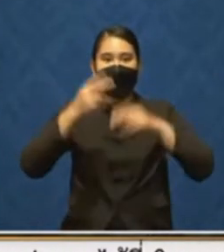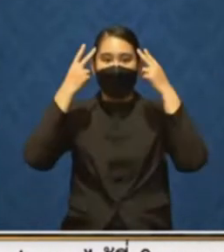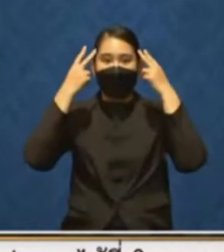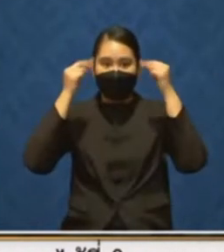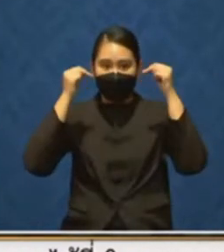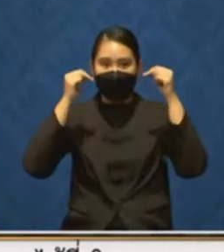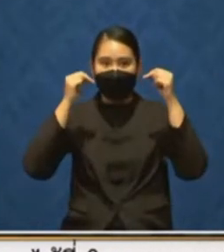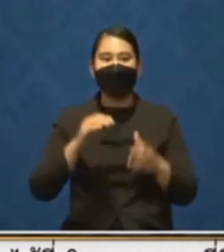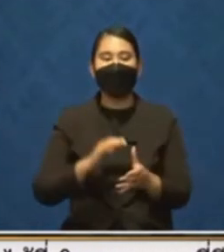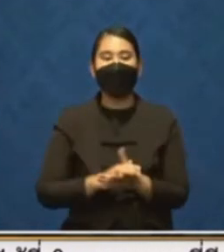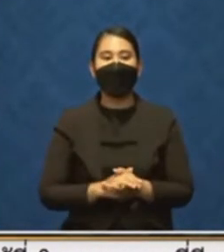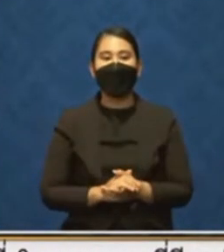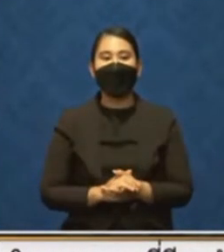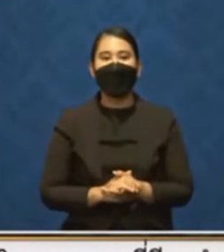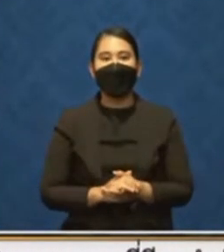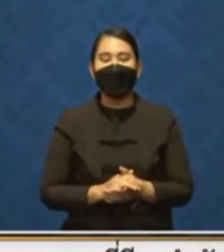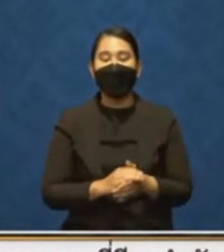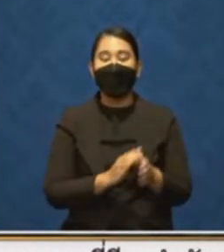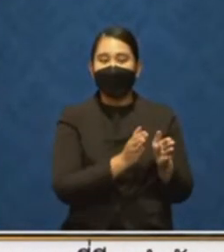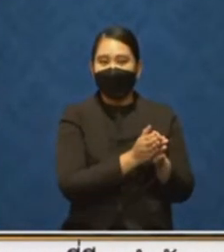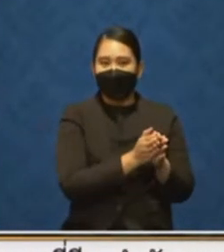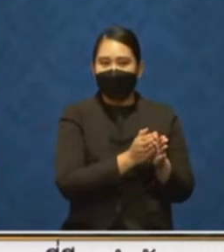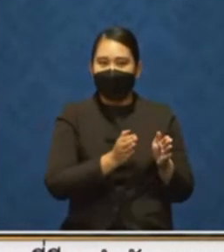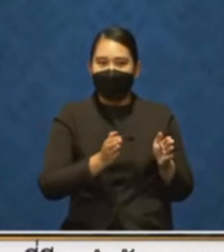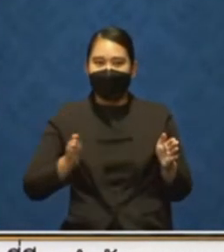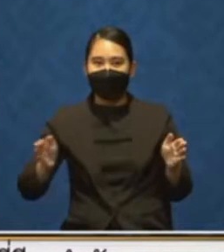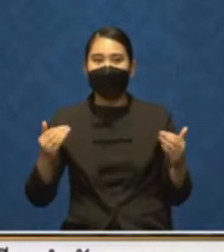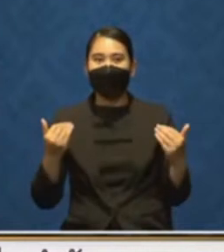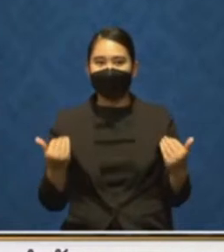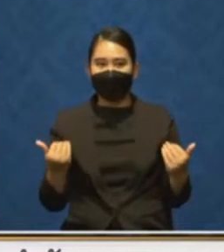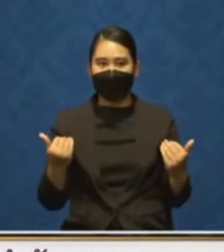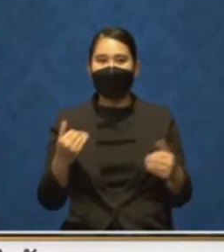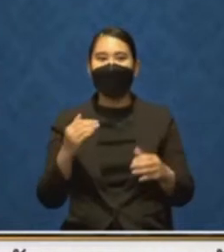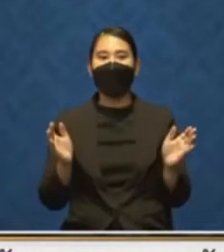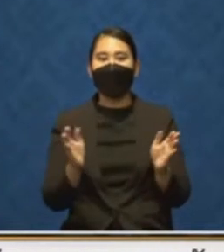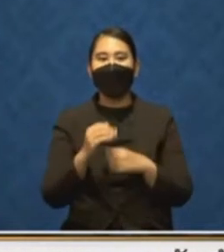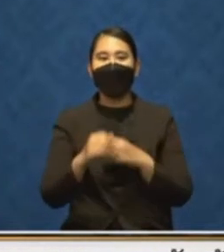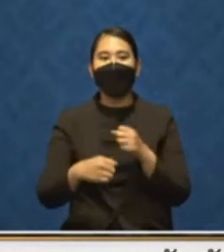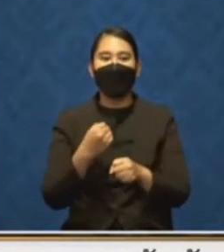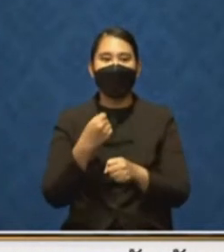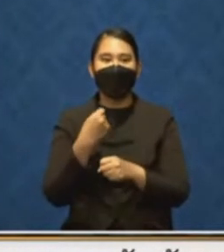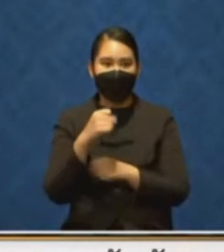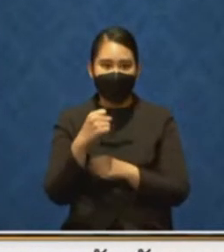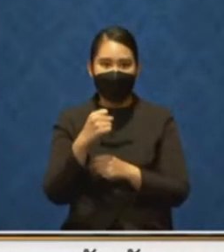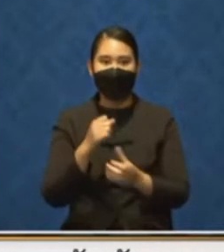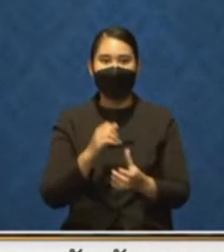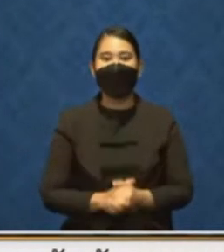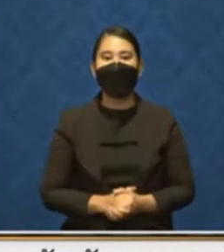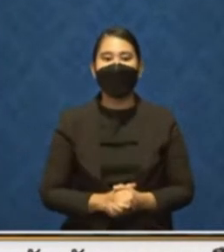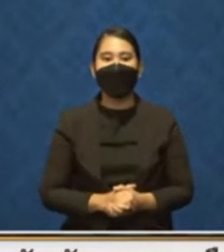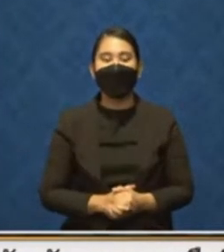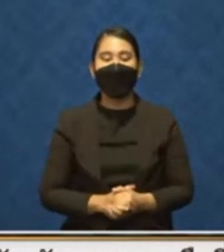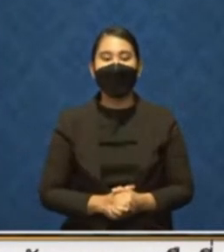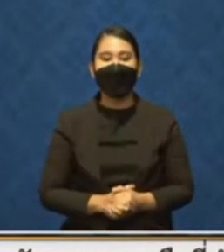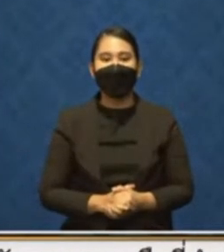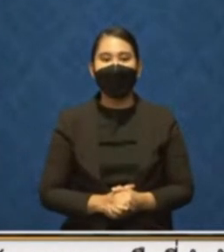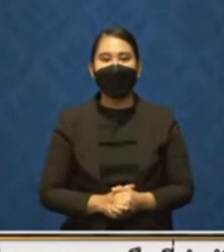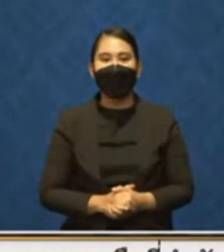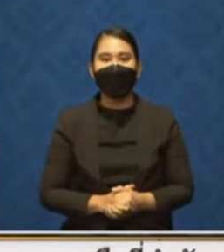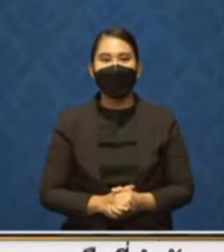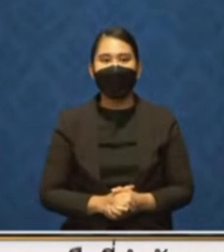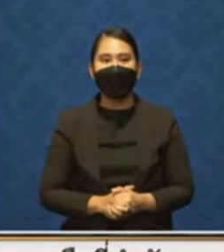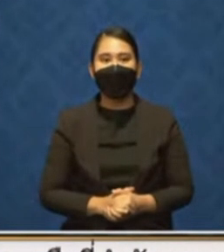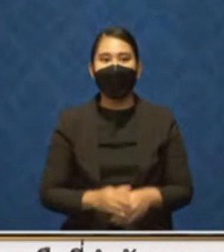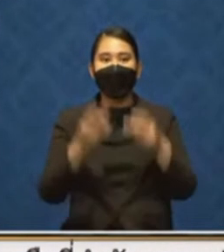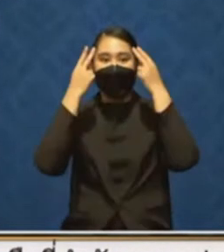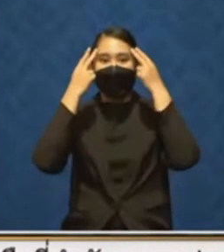หลังจากยืมราดไม่นานก็จนถึงปัจจุบันนี้ 4ปีแล้วนะวันนี้ประยุทธ์ได้รับการโปรดเกล้า